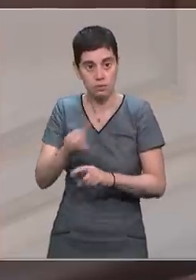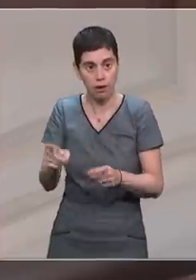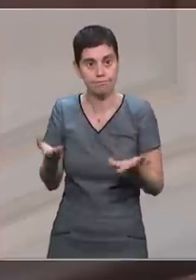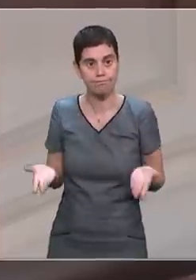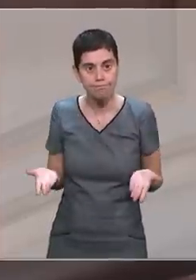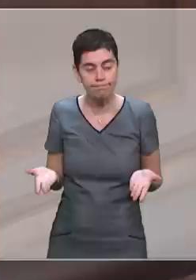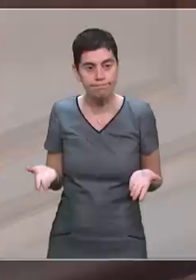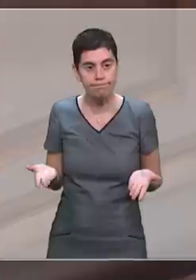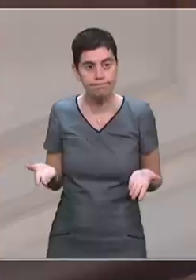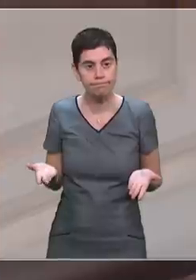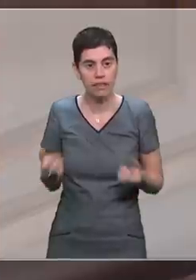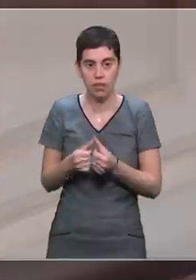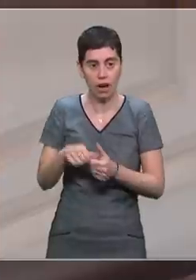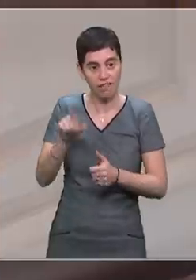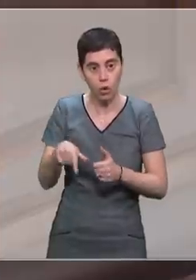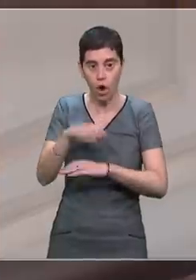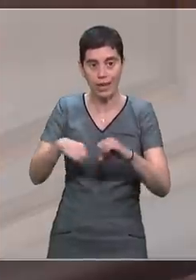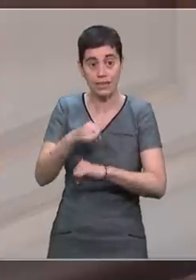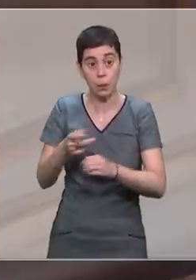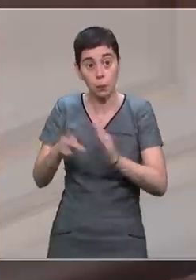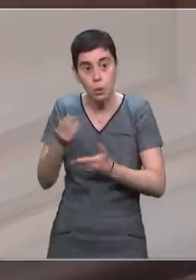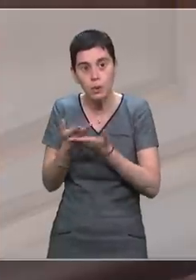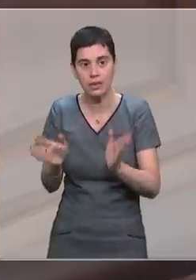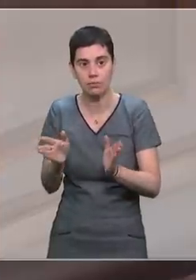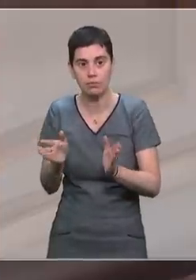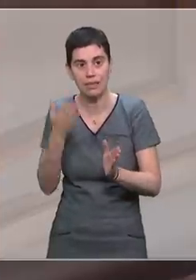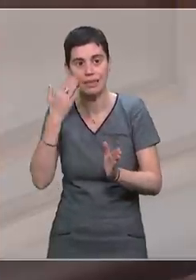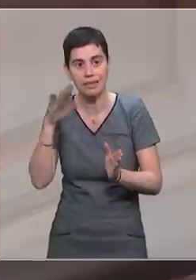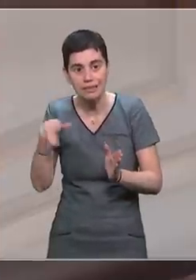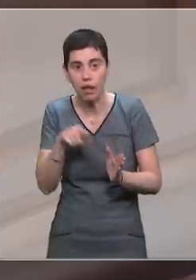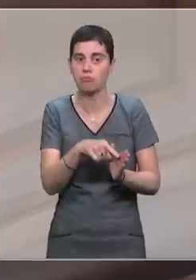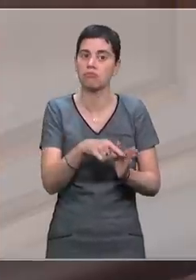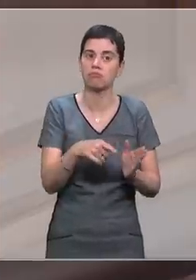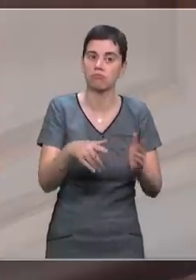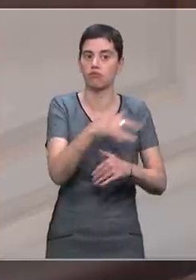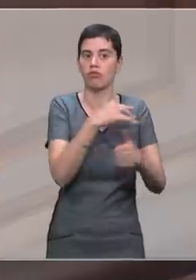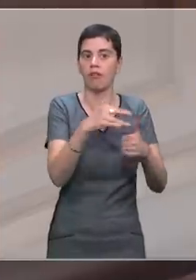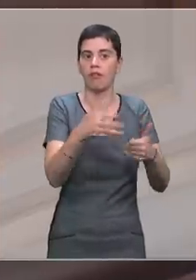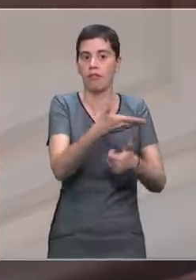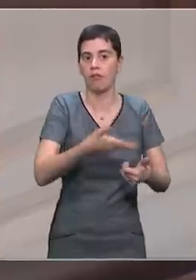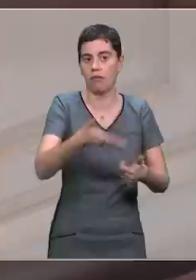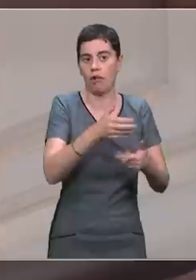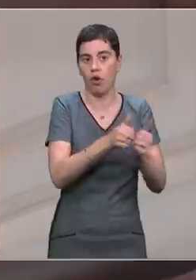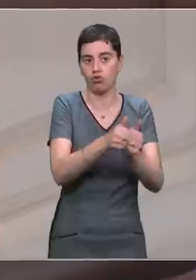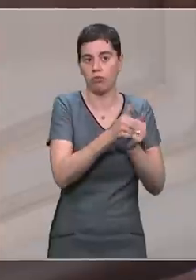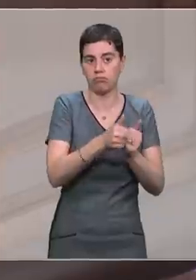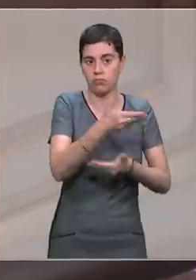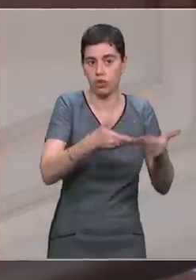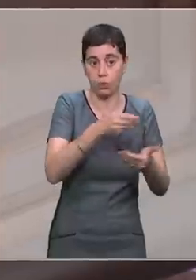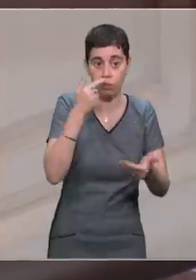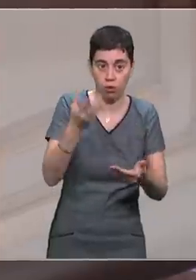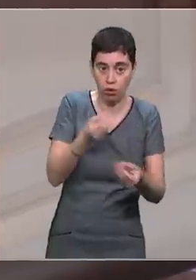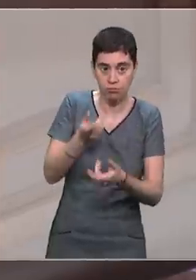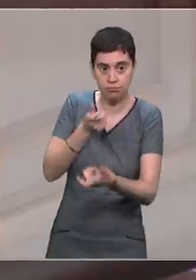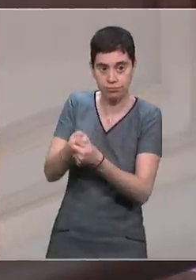lequel on a une simplification à opérer, notamment avec les opérateurs du mouvement social au sens large. Ça aussi, c'est au cœur des discussions que nous avons